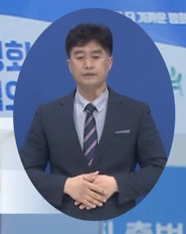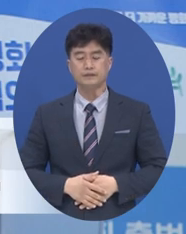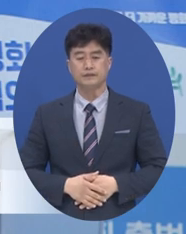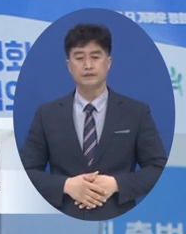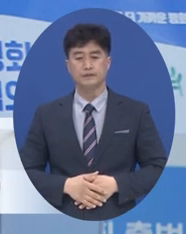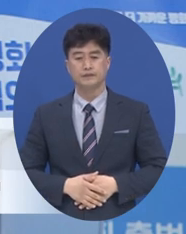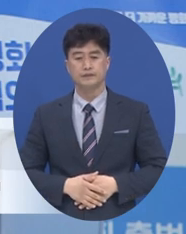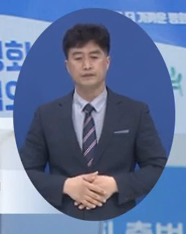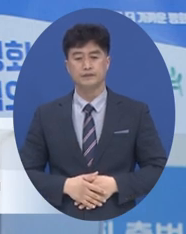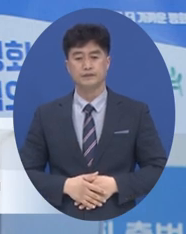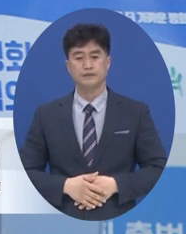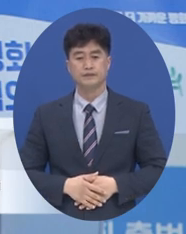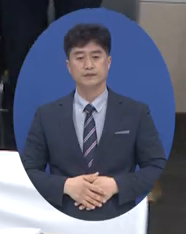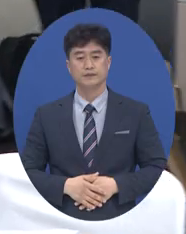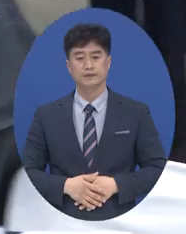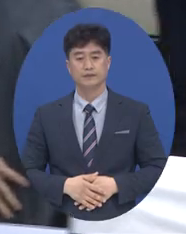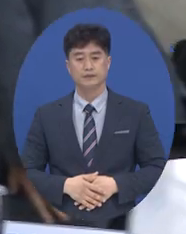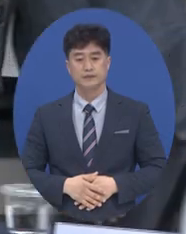현장 담아왔습니다.